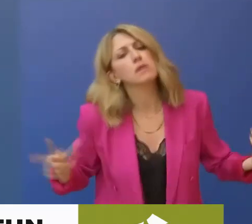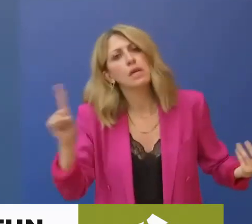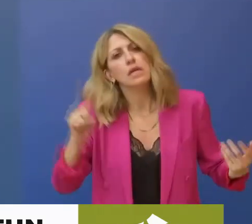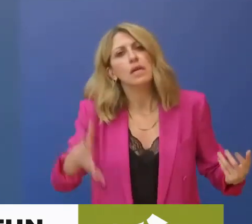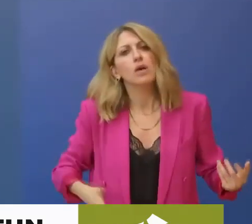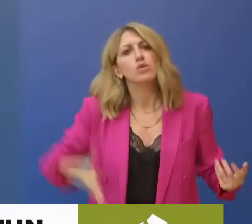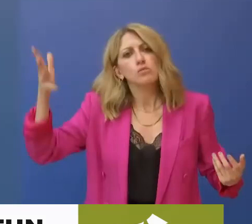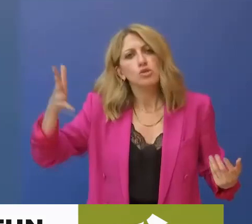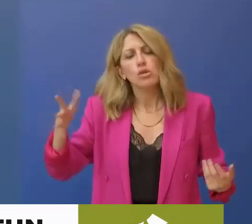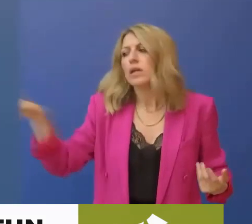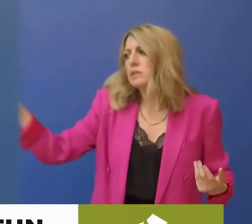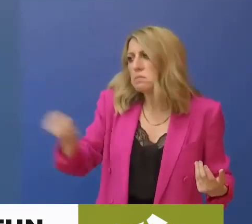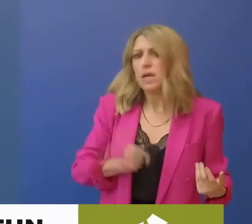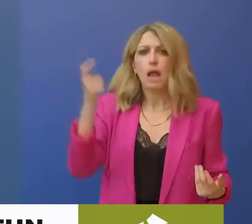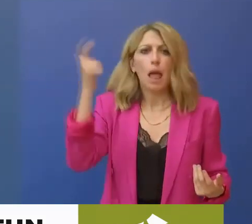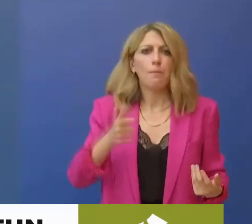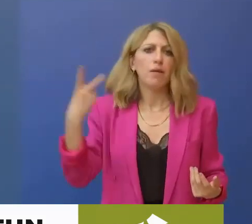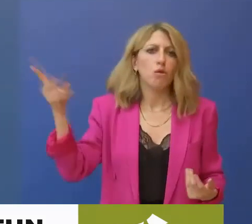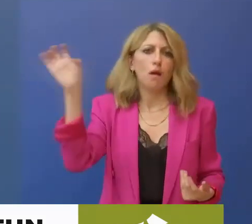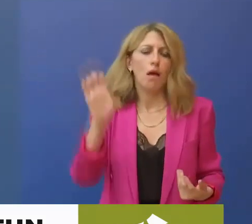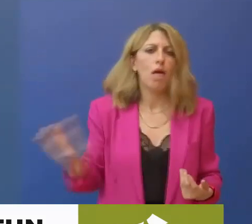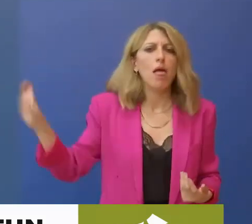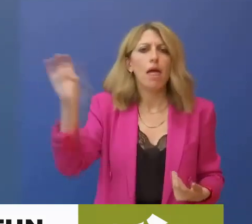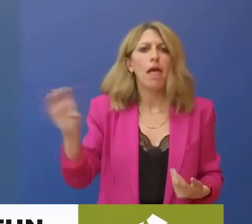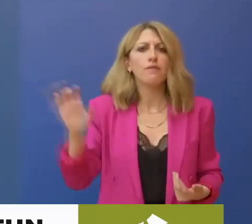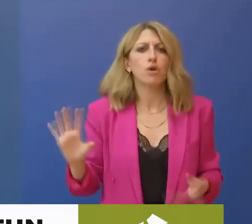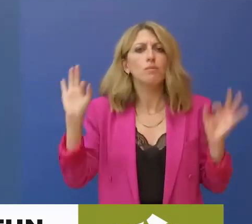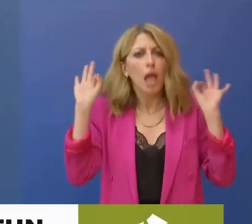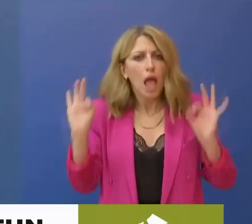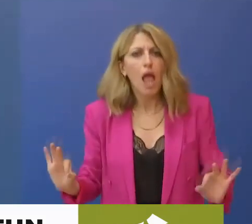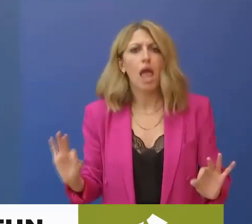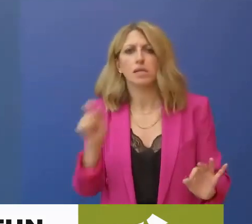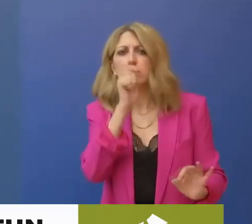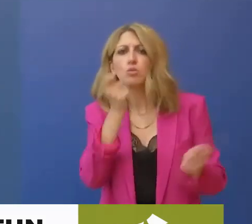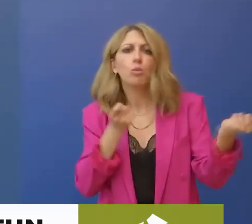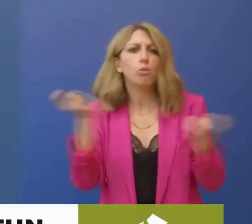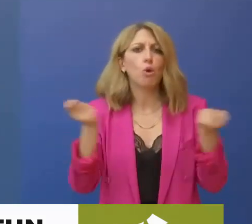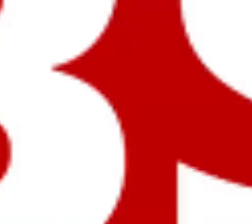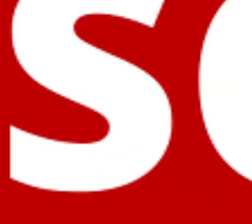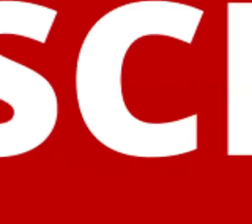αγροτική πολιτική στη χώρα μας και οι ενισχύσεις που απορρέουν από αυτή, το κατανοούν και το γνωρίζουν πλήρως αυτό.